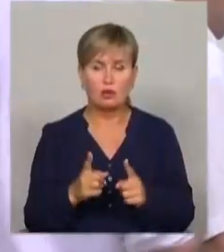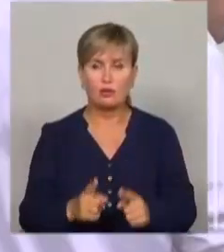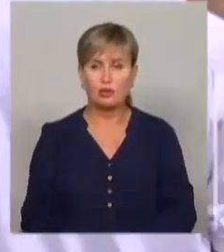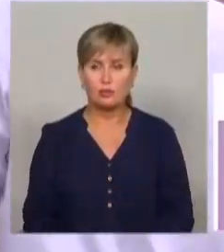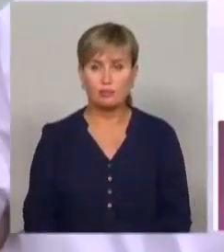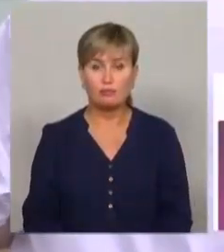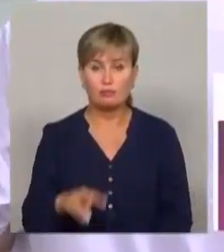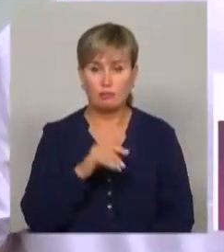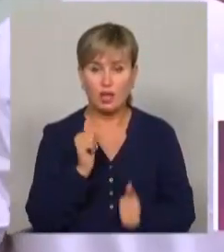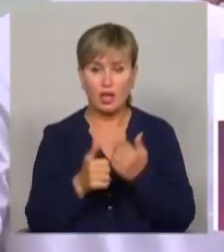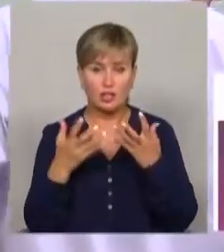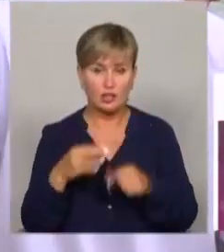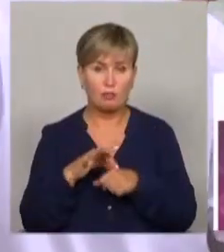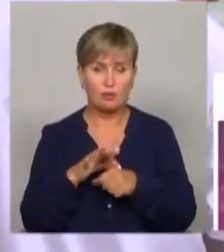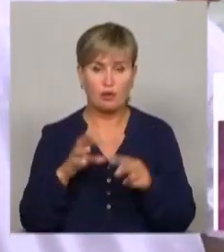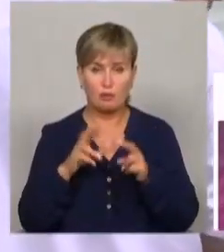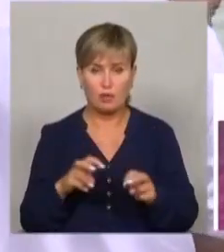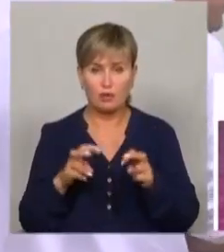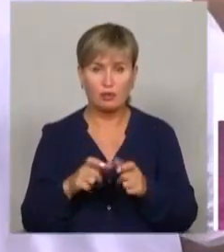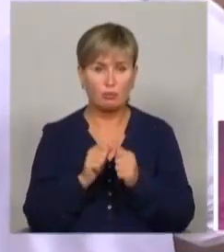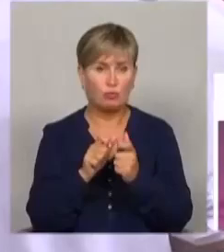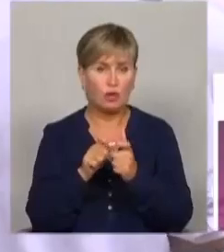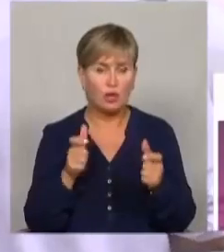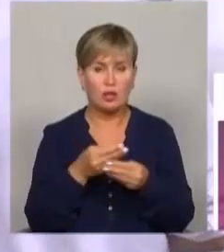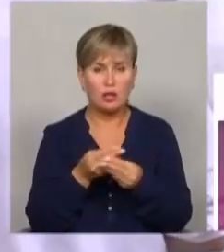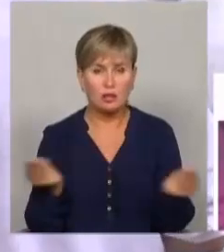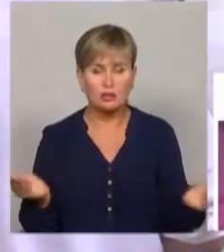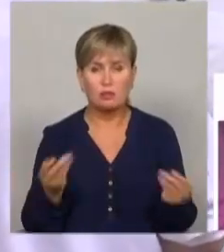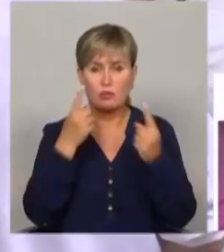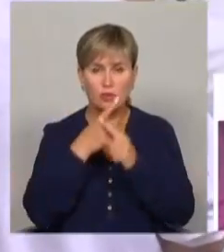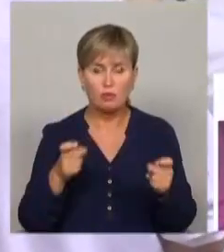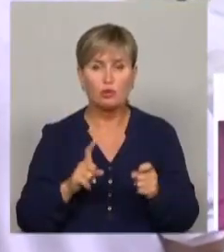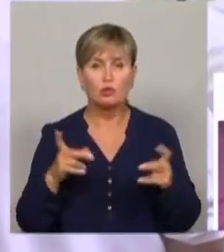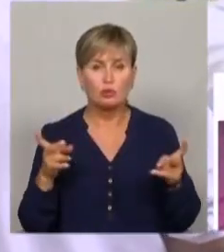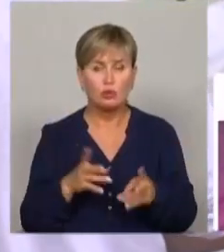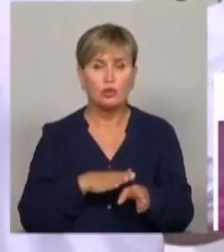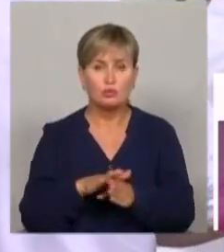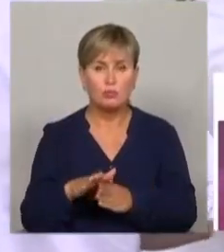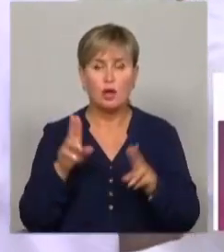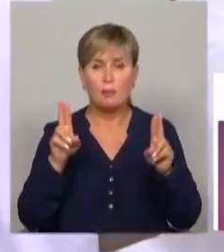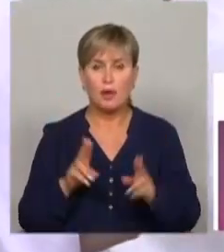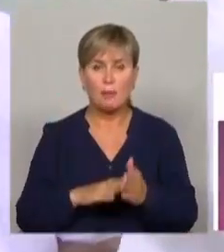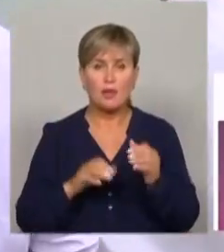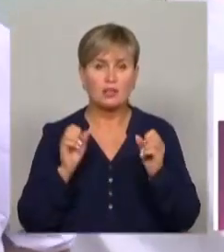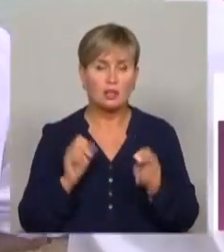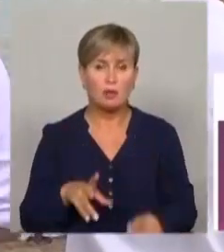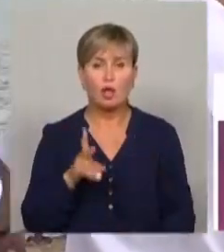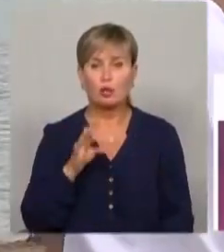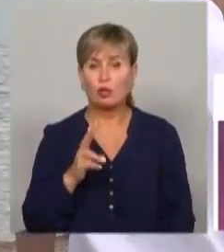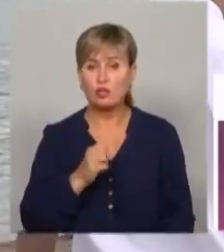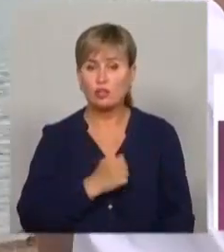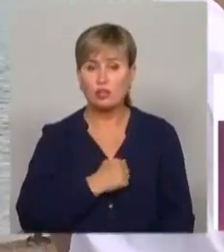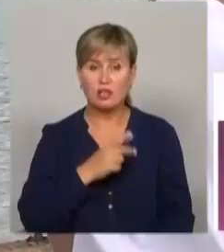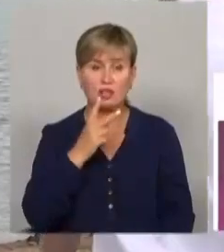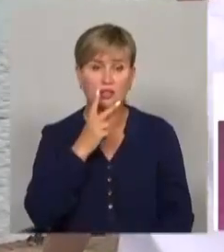мы каждый день проводим рейды раздаём брошюры уведомляем граждан о том что нужно соблюдать правила безопасности к сожалению не смотря на